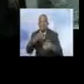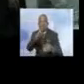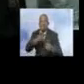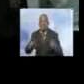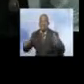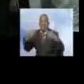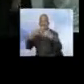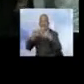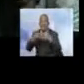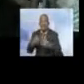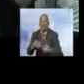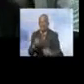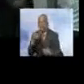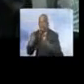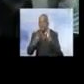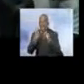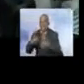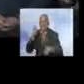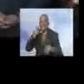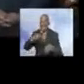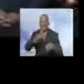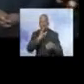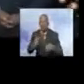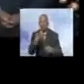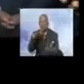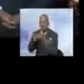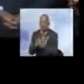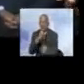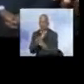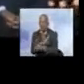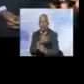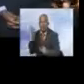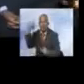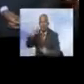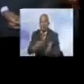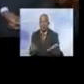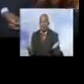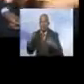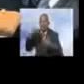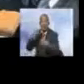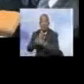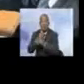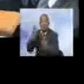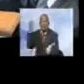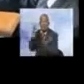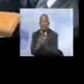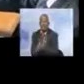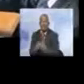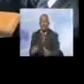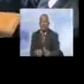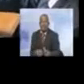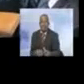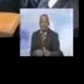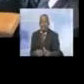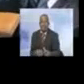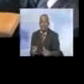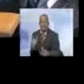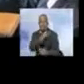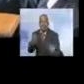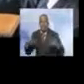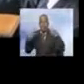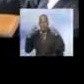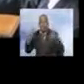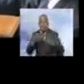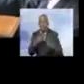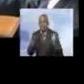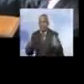d'identité, la collecte des données personnelles des pétitionnaires sur fiche, l'étape de la valise biométrique avec la prise d'empreinte et l'acheminement des